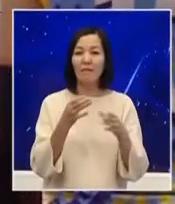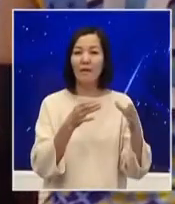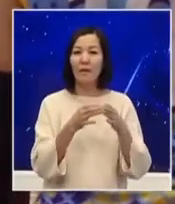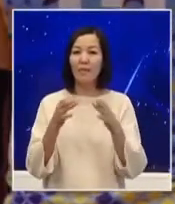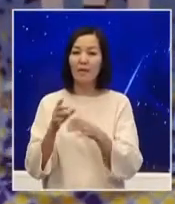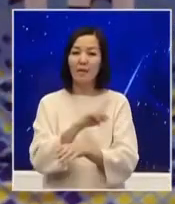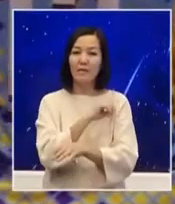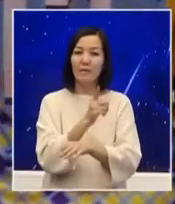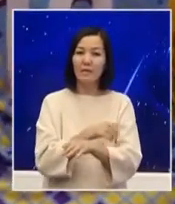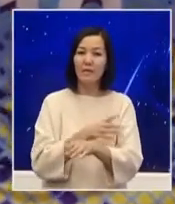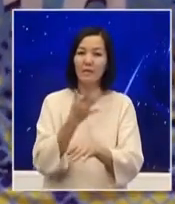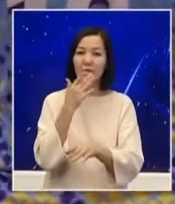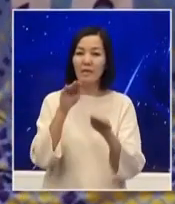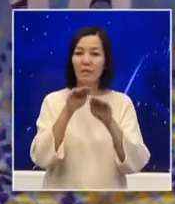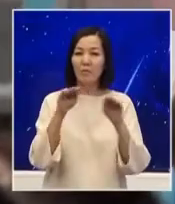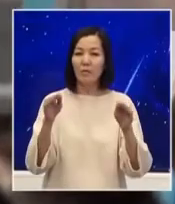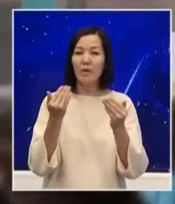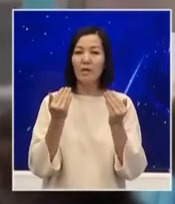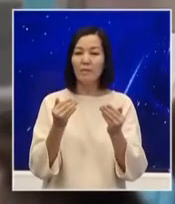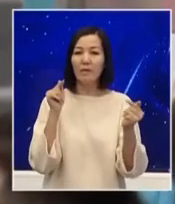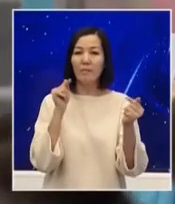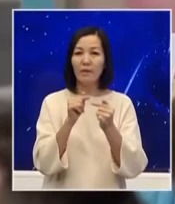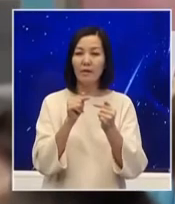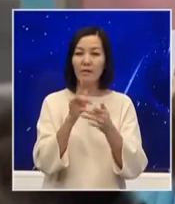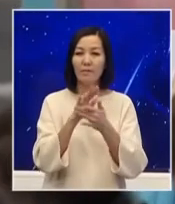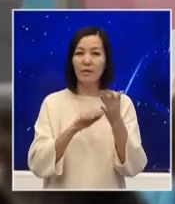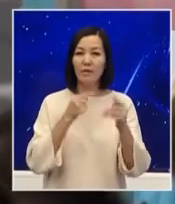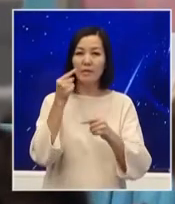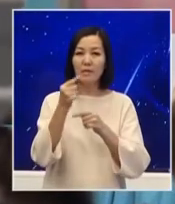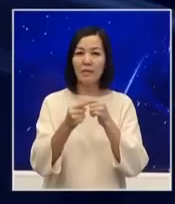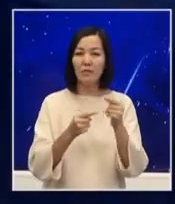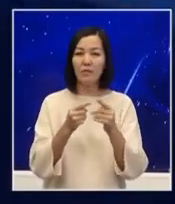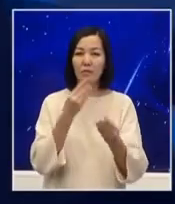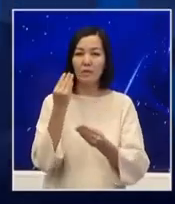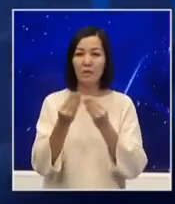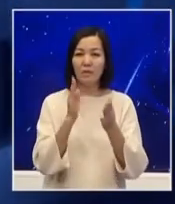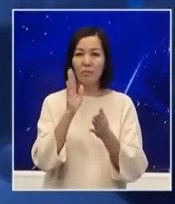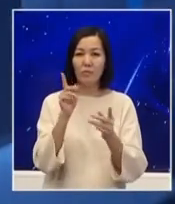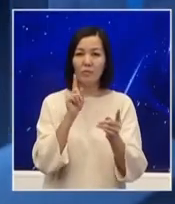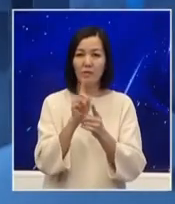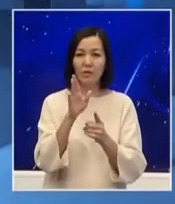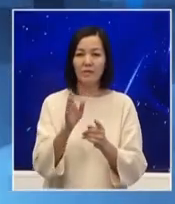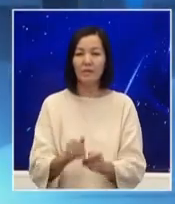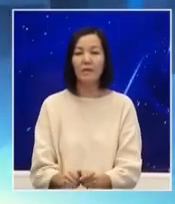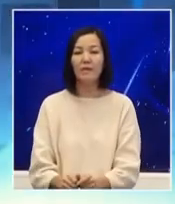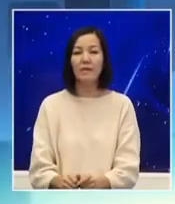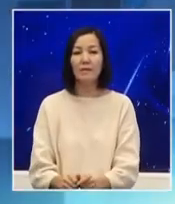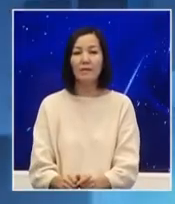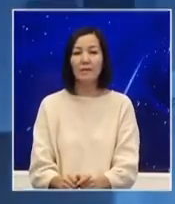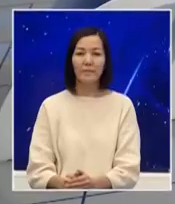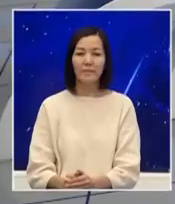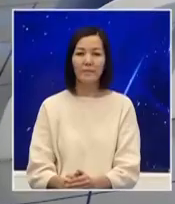игру на национальном уровне. Теперь противостояние двух команд продолжится только в следующем туре. Алексей Цоя, Блэк Утыкбай, телеканал